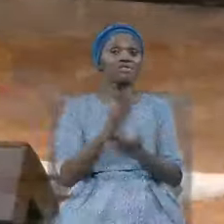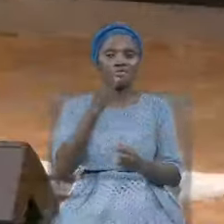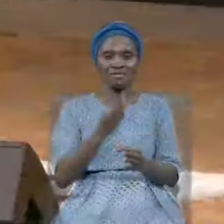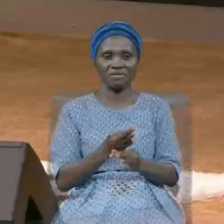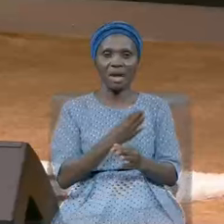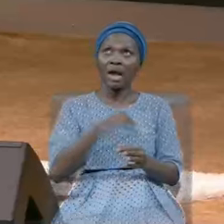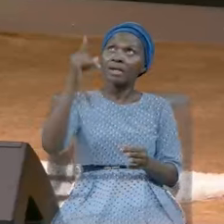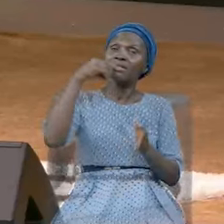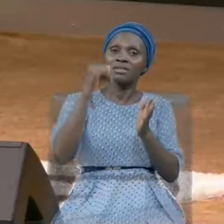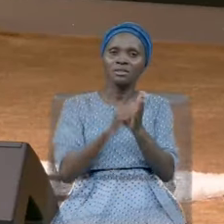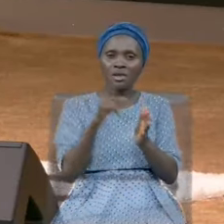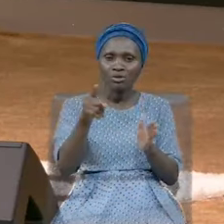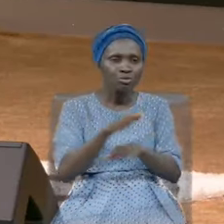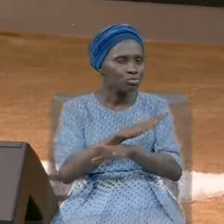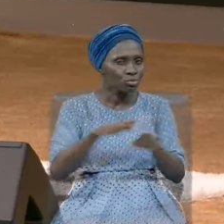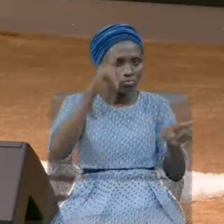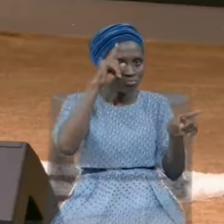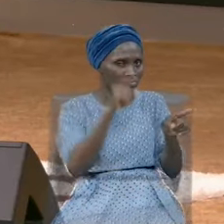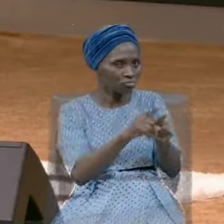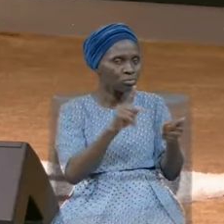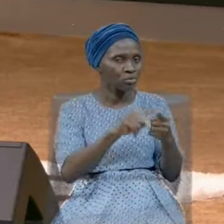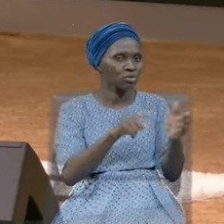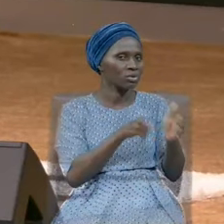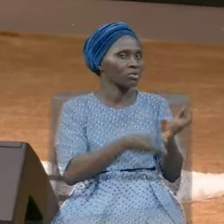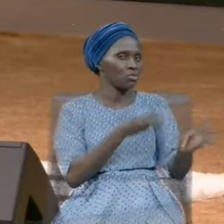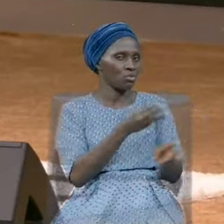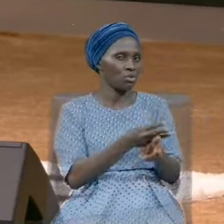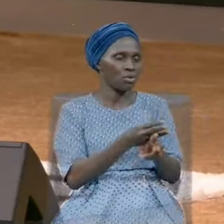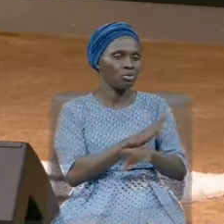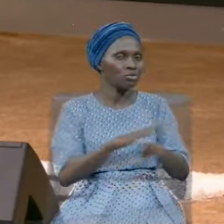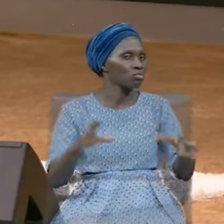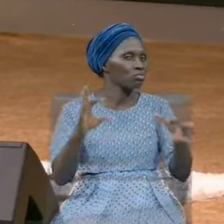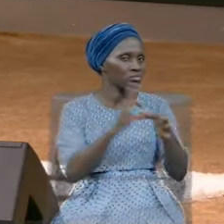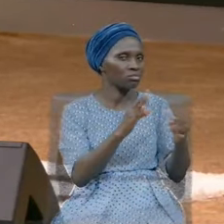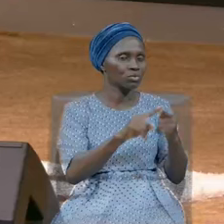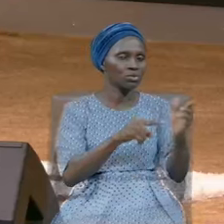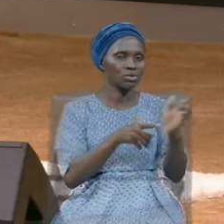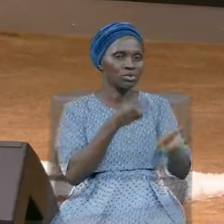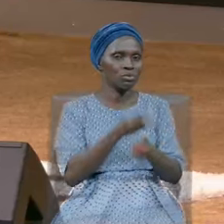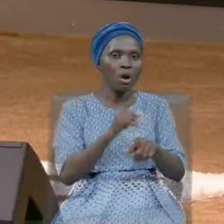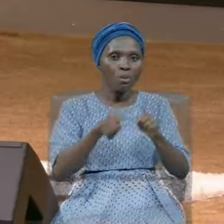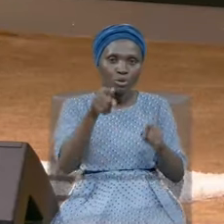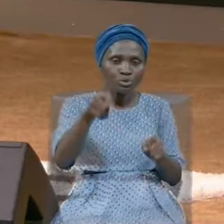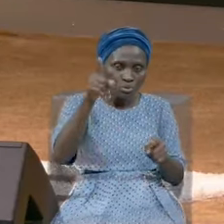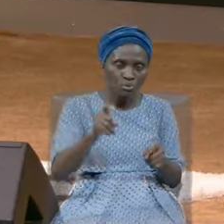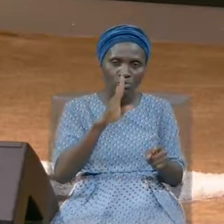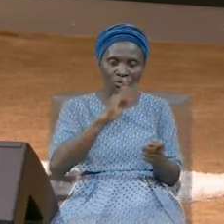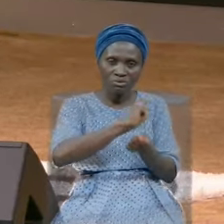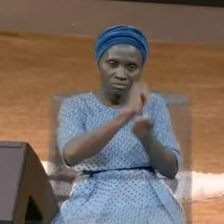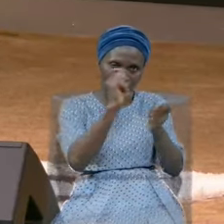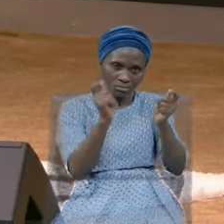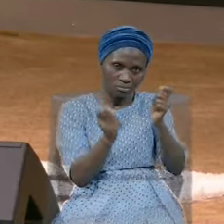ne vous conformez pas au siècle présent, mais soyez transformés par le renouvellement de